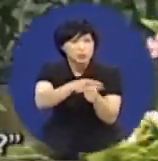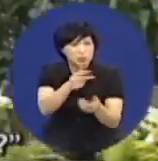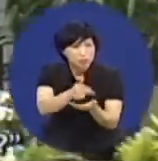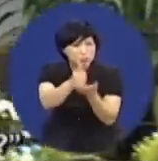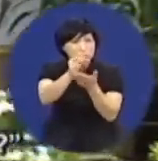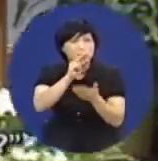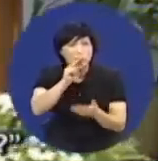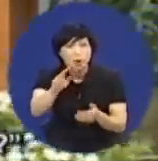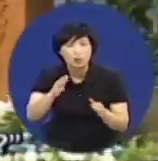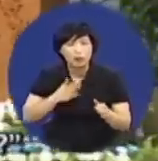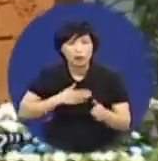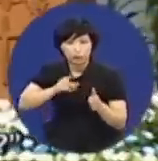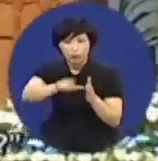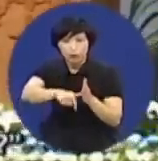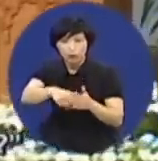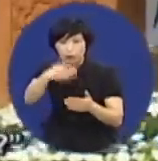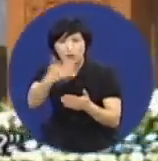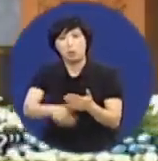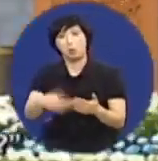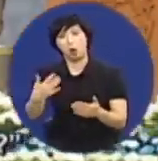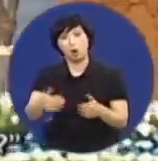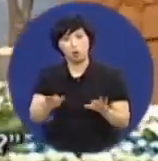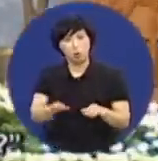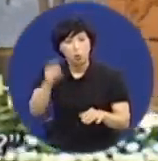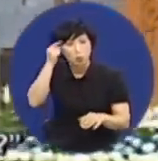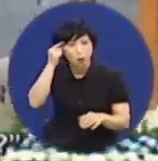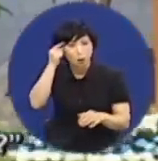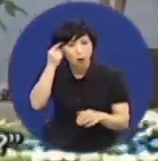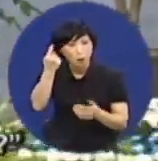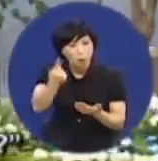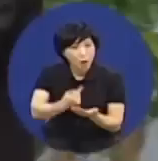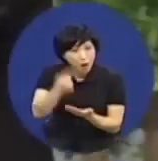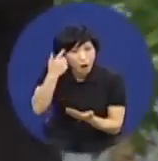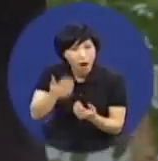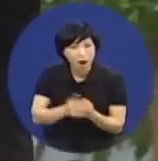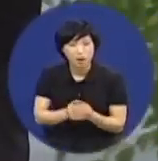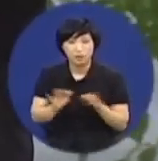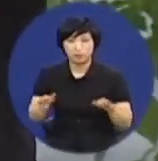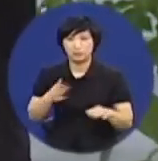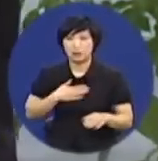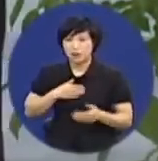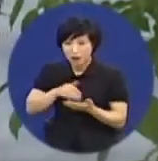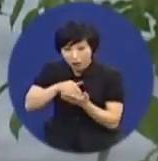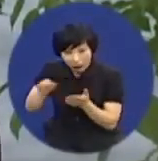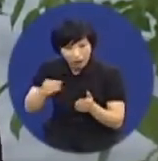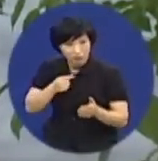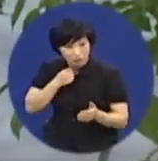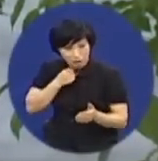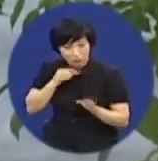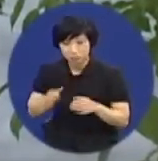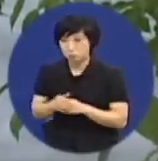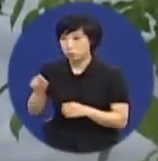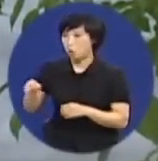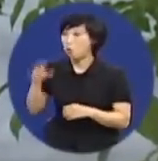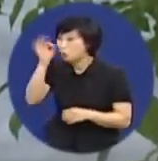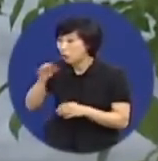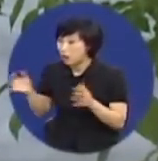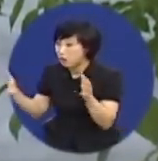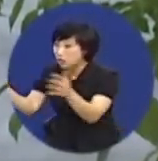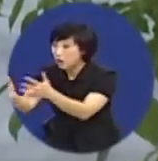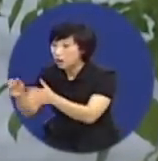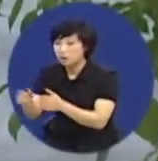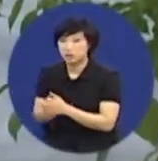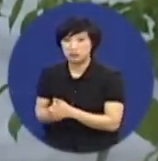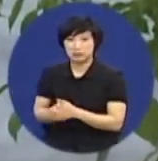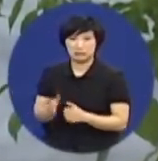の時はまだ残っているのに、一体私に何をしようといるのですか。私を追い出そうとする